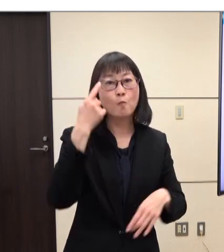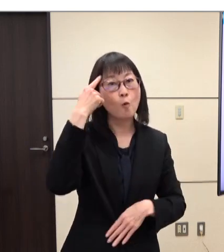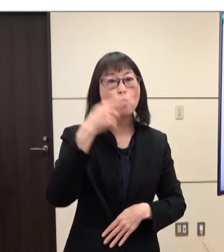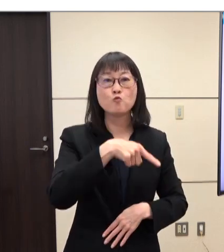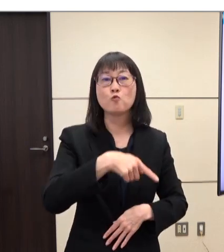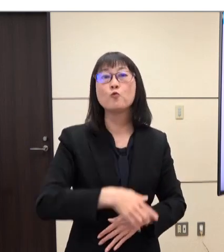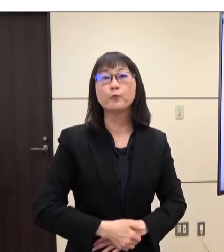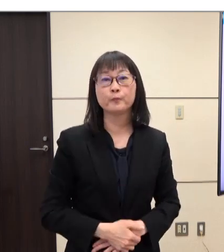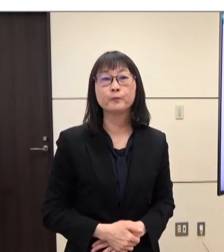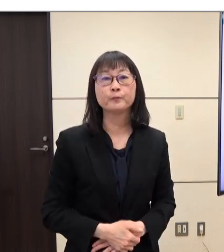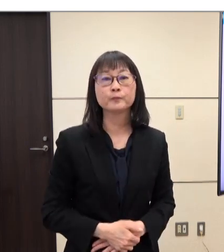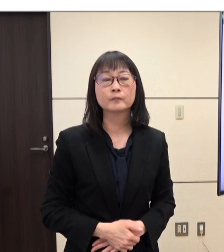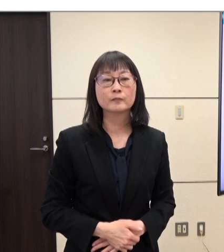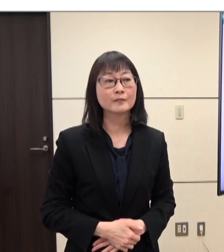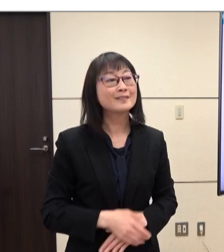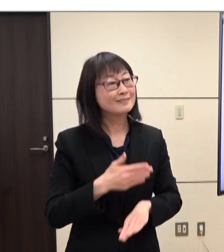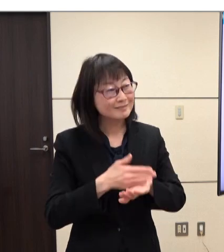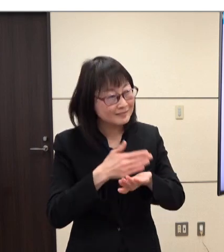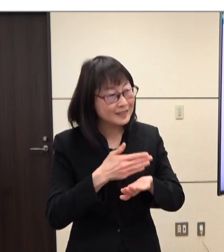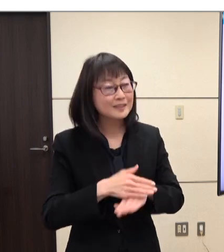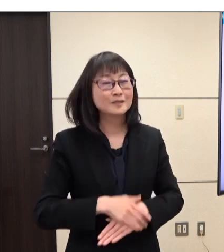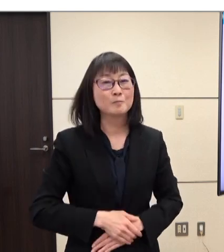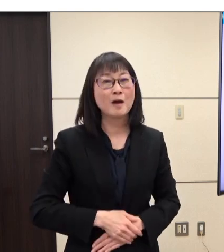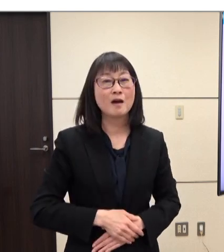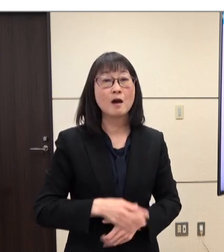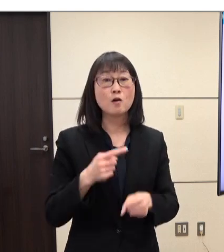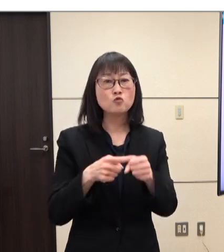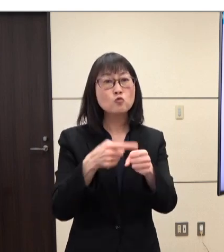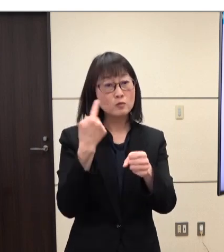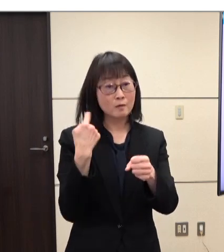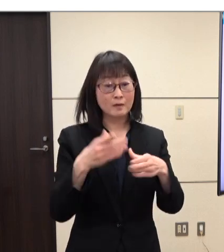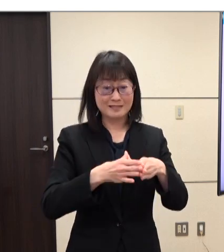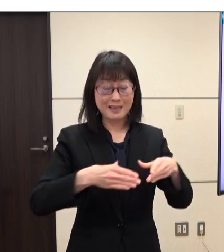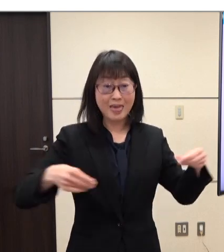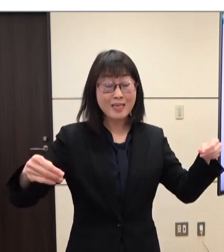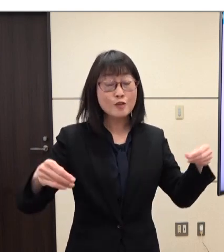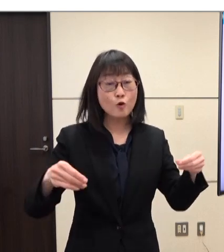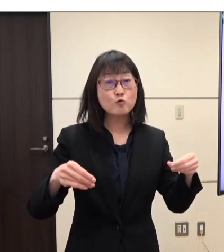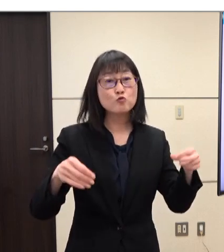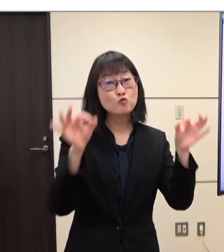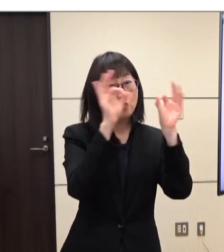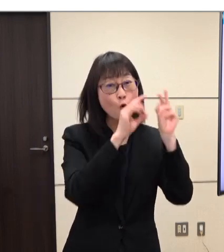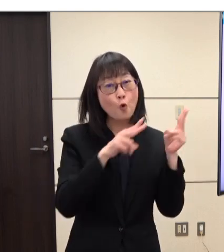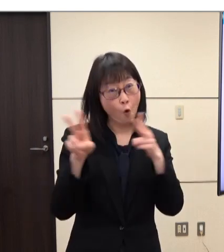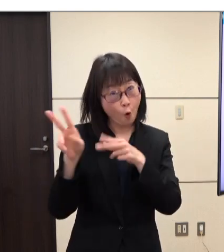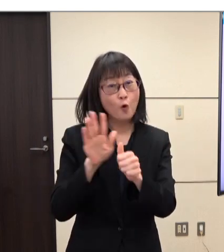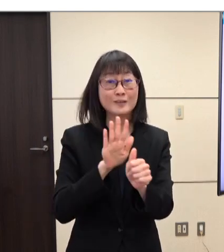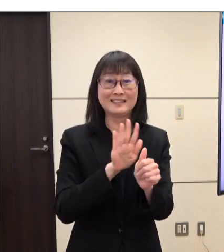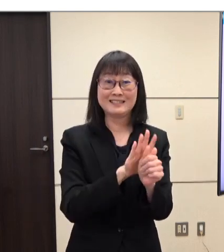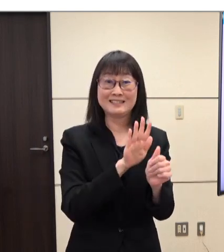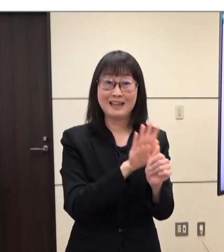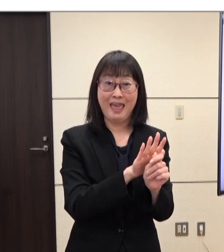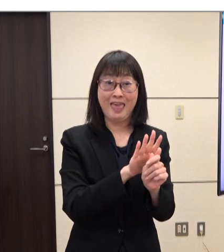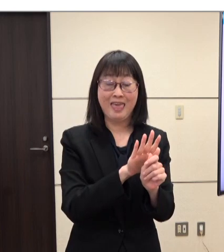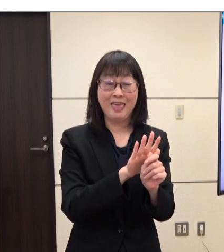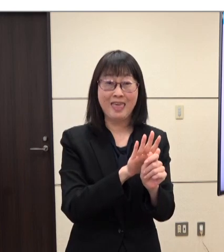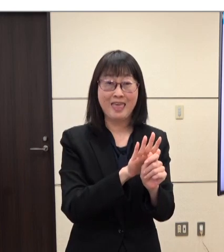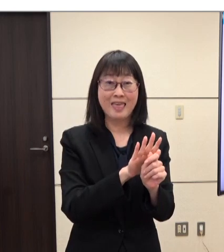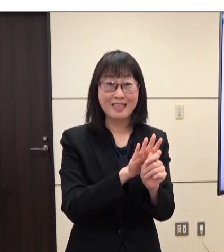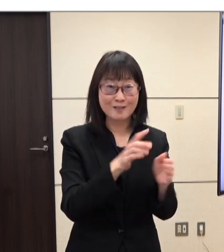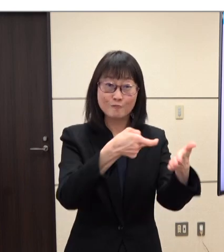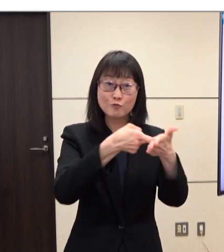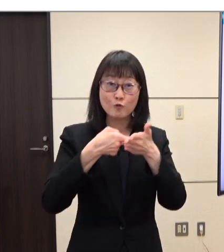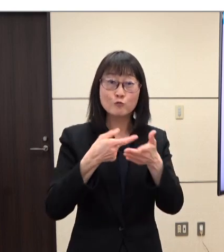分かりました。昨年は全国旅行支援の効果もかなりあったのかなと思うんですけれども、今年に関してはその反動減とかってい